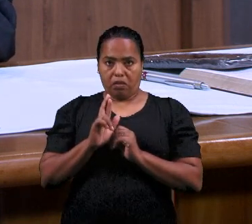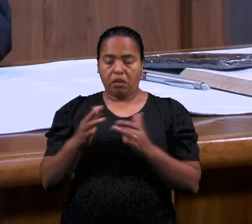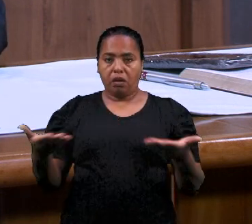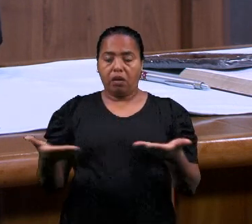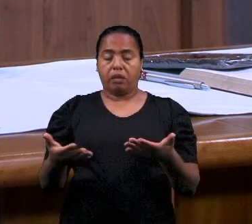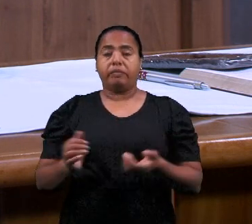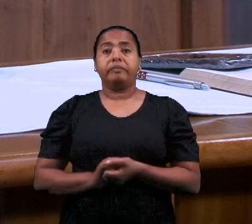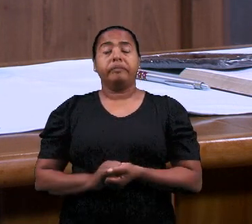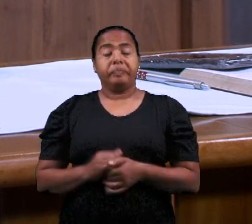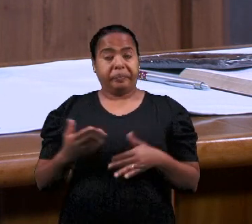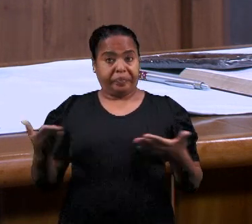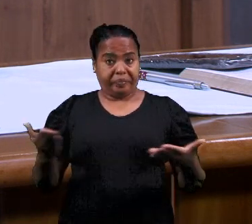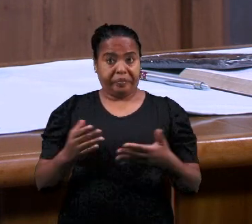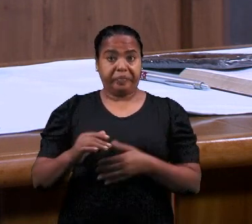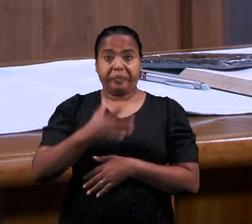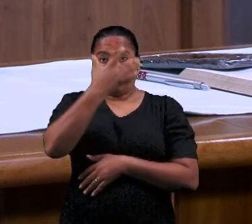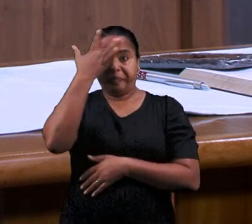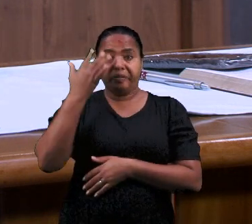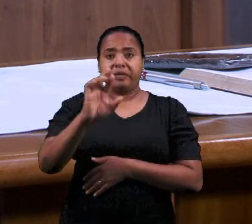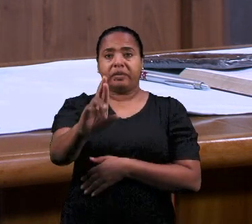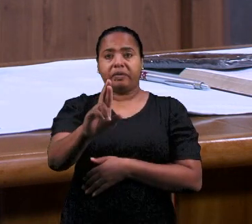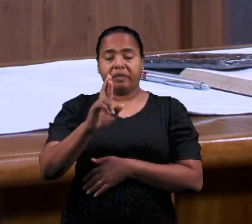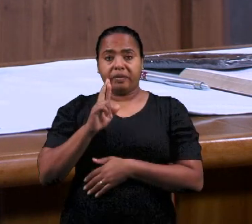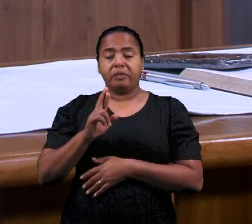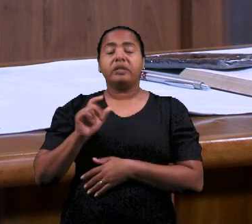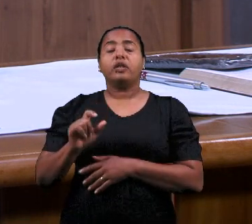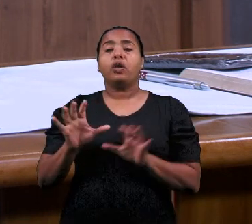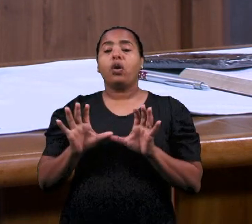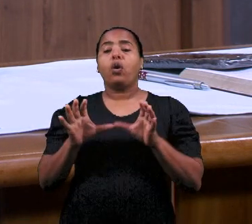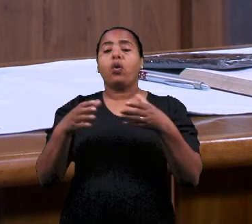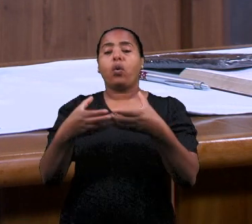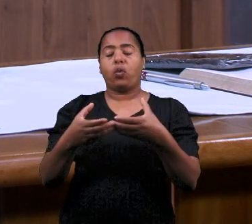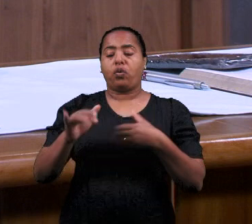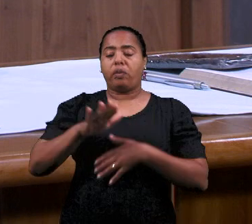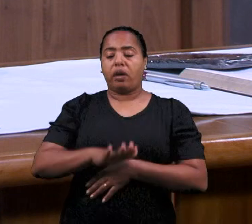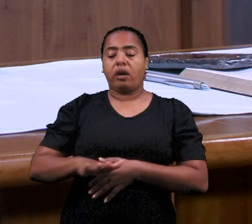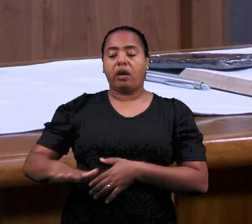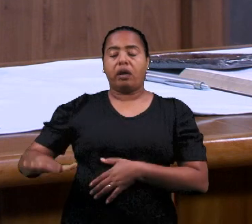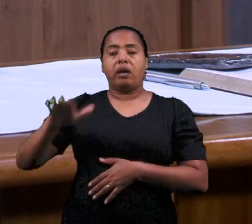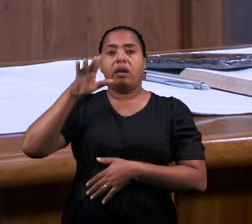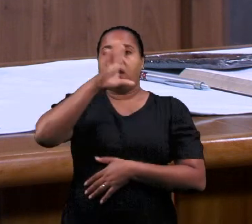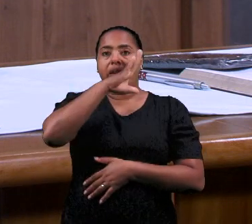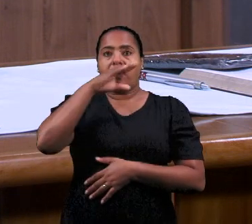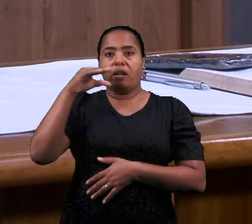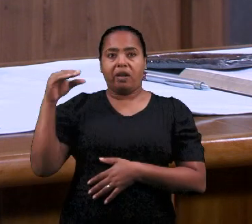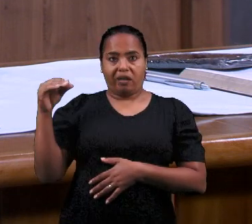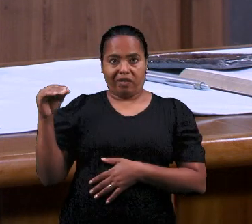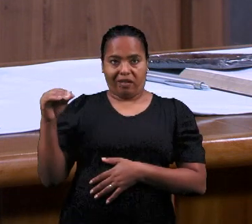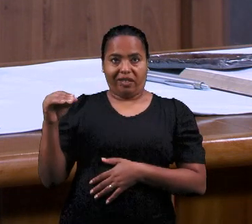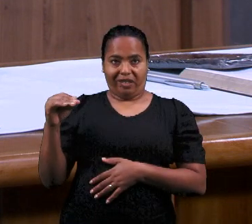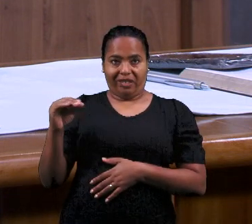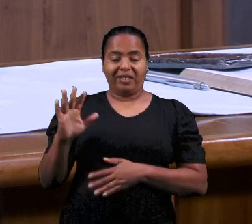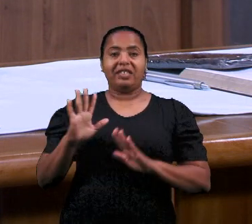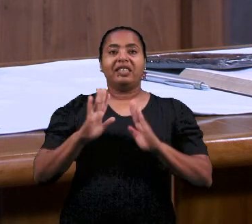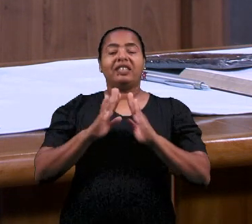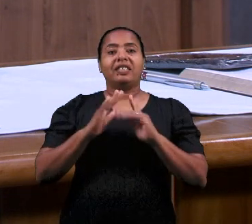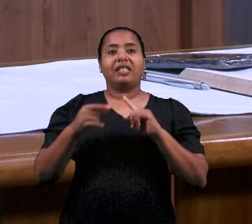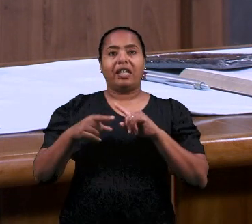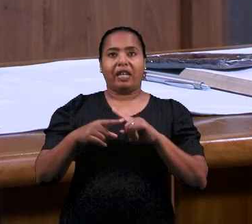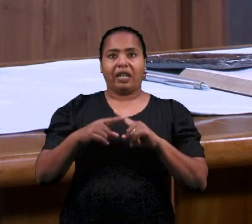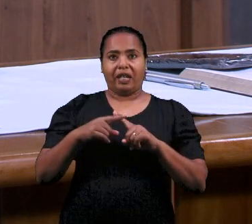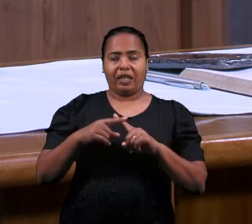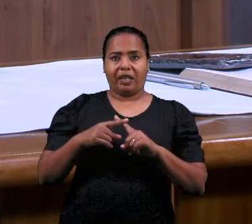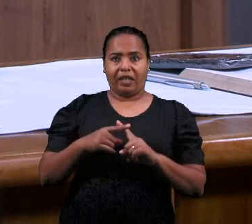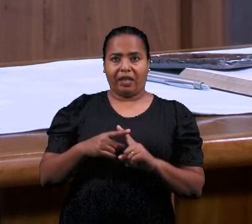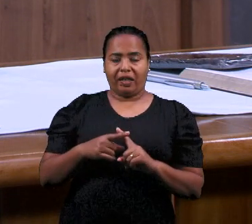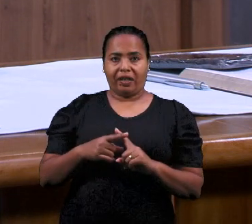déjà passée à nos frères qui vont répondre à la question. Et celui qui va répondre à cette question, c'est un groupe des enfants